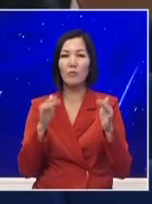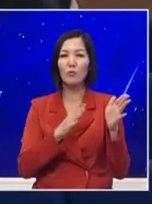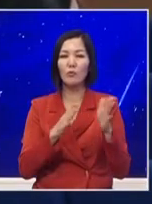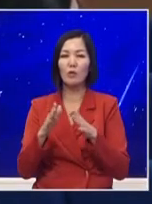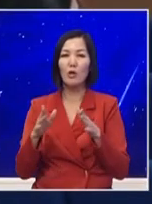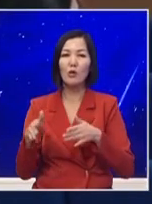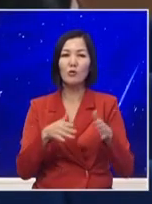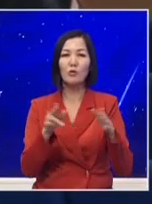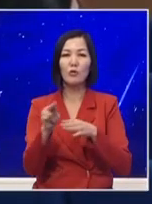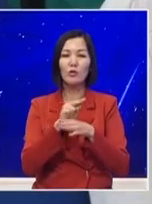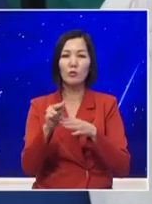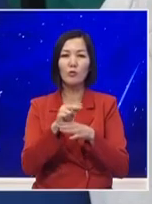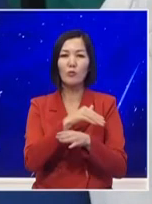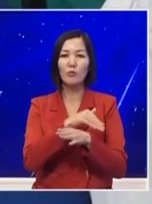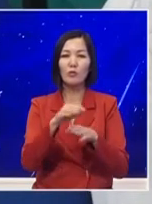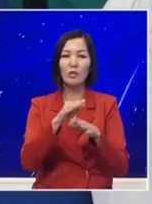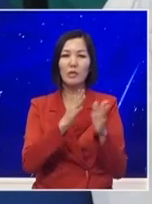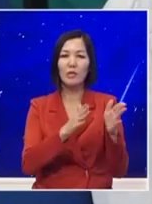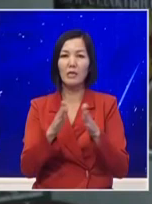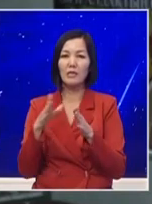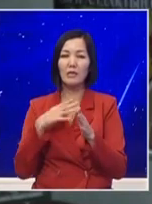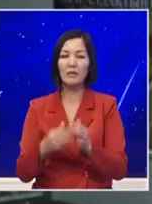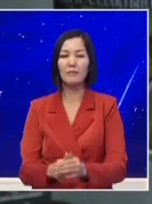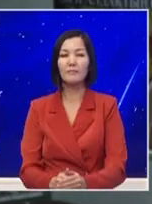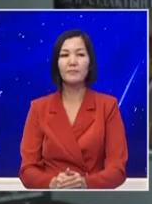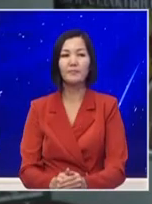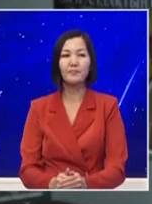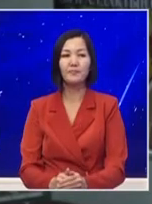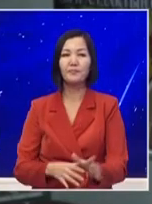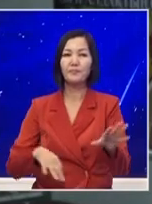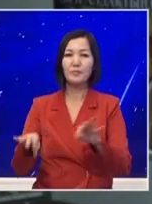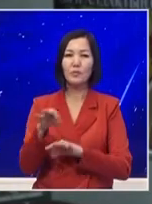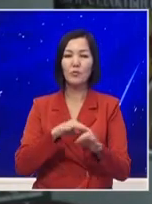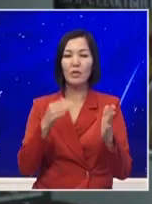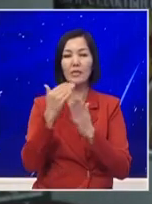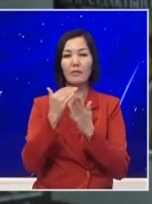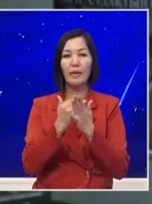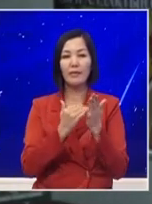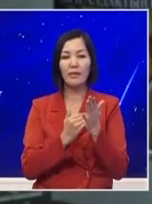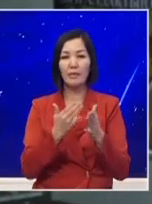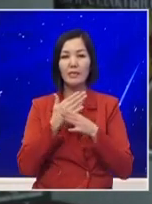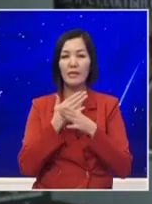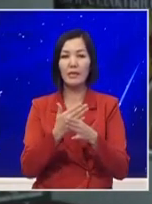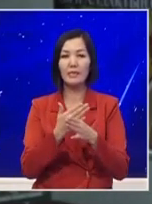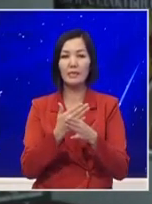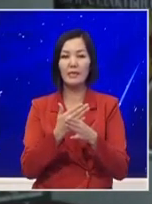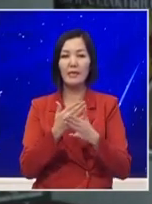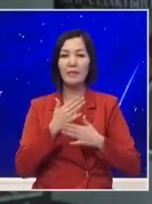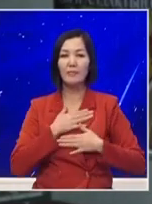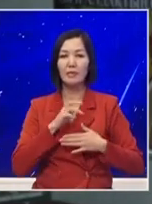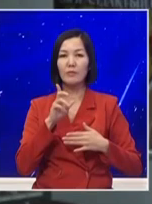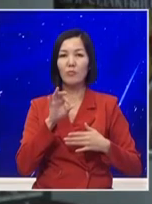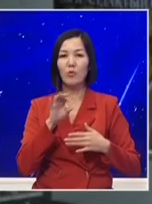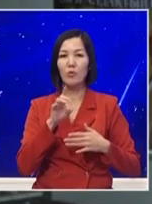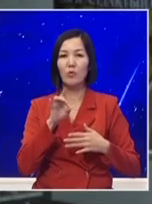Жолдар жөнделіп, көшелер абаттандырылды. Жол картасы бағдарламасы. Осы бағдарлама аясында біз Боралдай кентінің